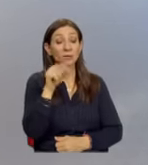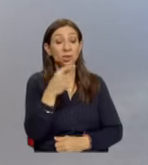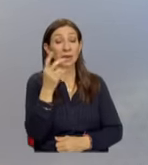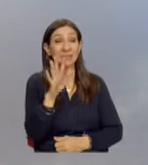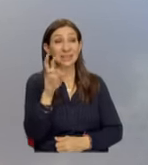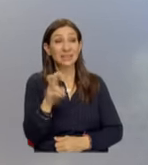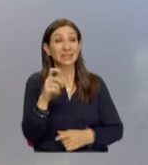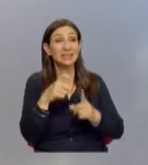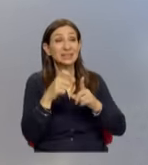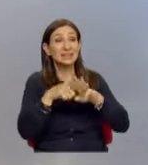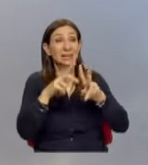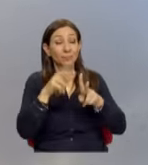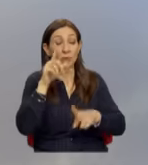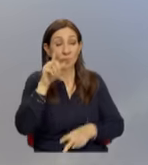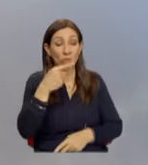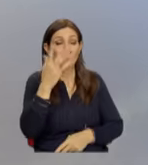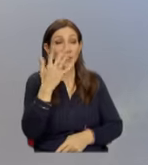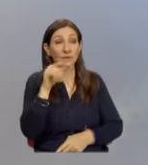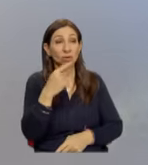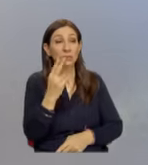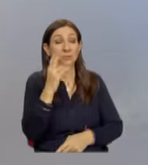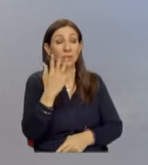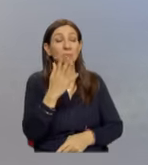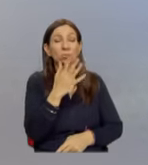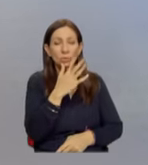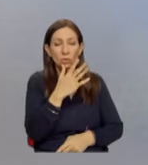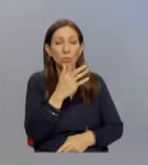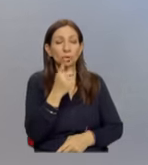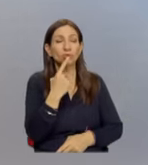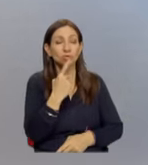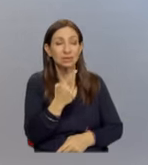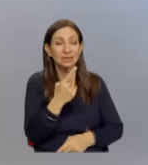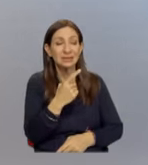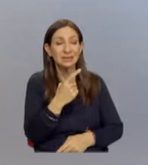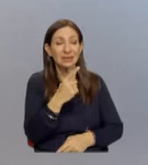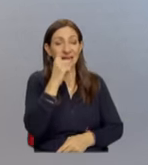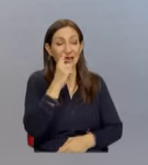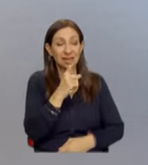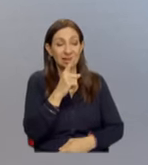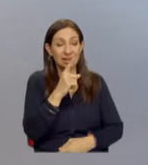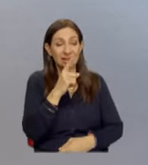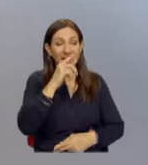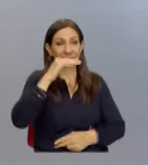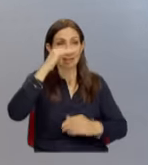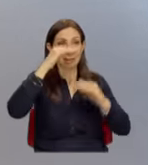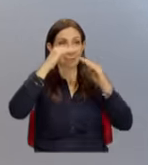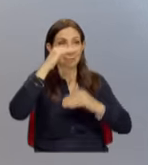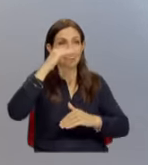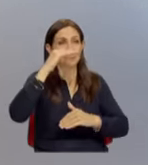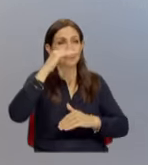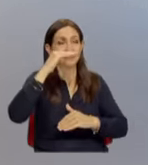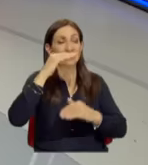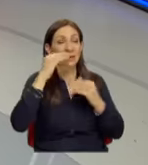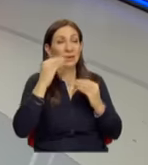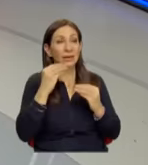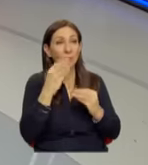%6,58. DEM Parti %5,75. Biliyorum onu söyleyeceksin. İlk iki partinin dışında diğerleri. Diğer